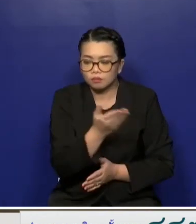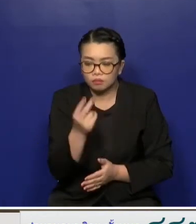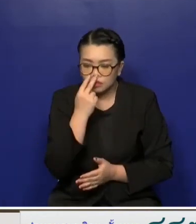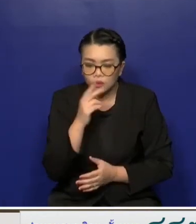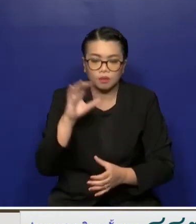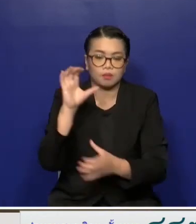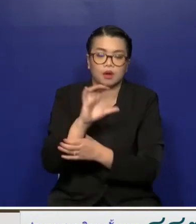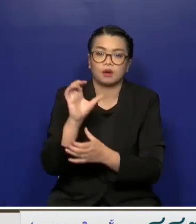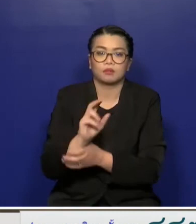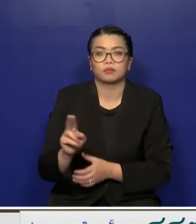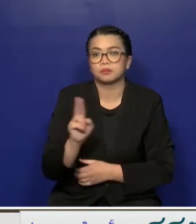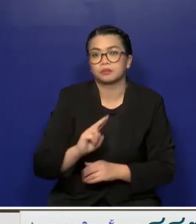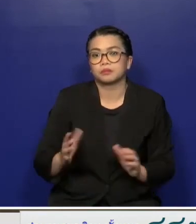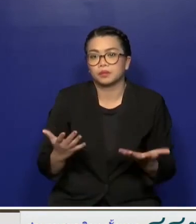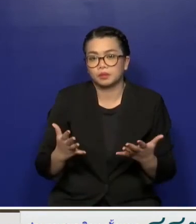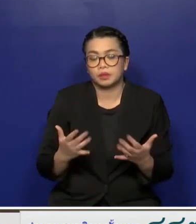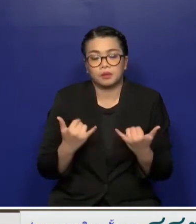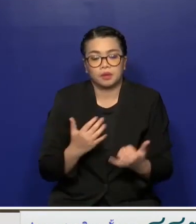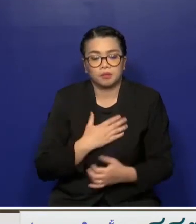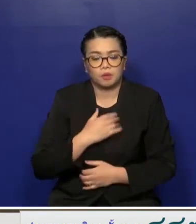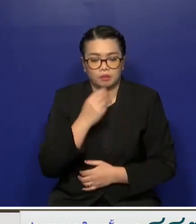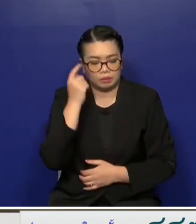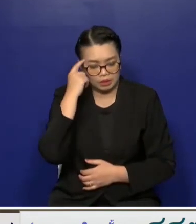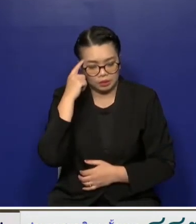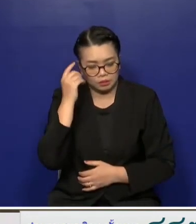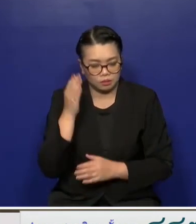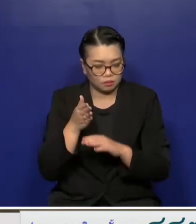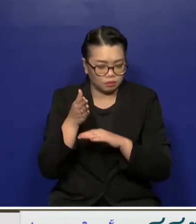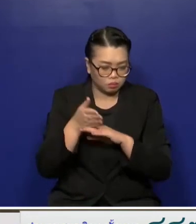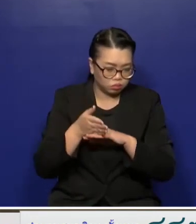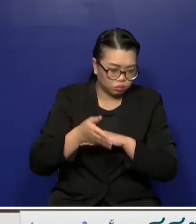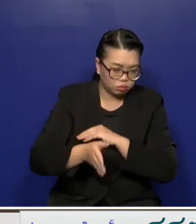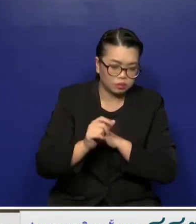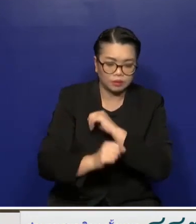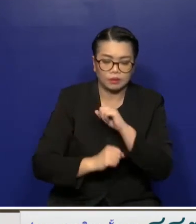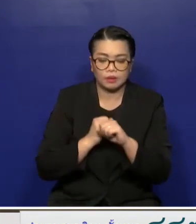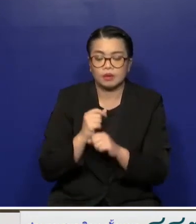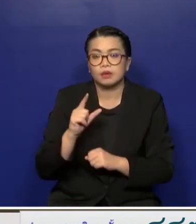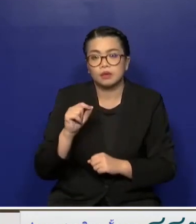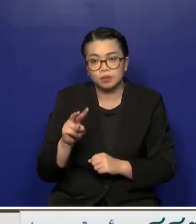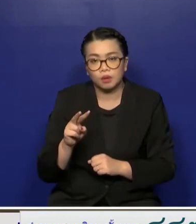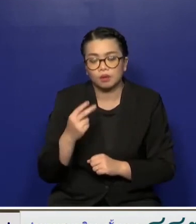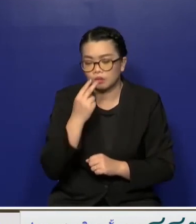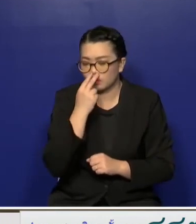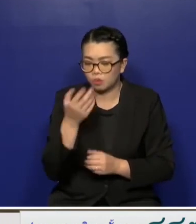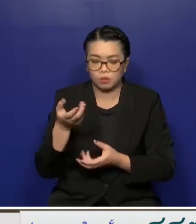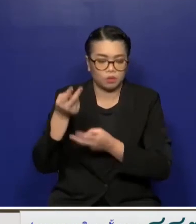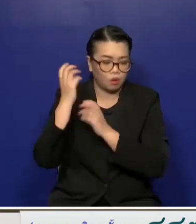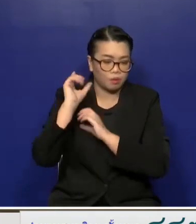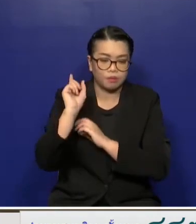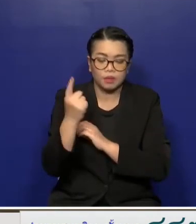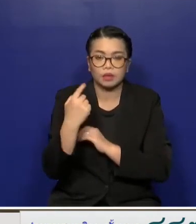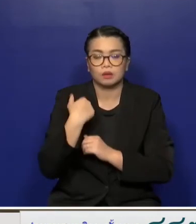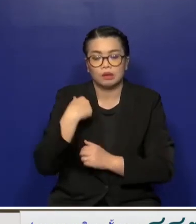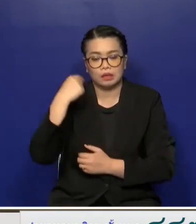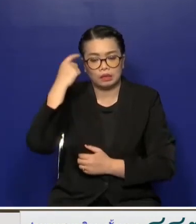ช้ครับวันนี้ผมอยากเห็นว่าเวลาล่วงเลยไป22ปีเรามาตั้งหลักกันใหม่ครับเราจะต้องมีความ